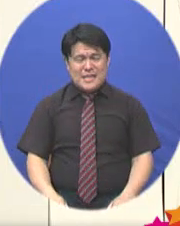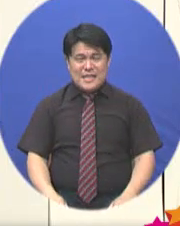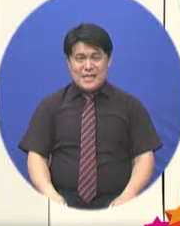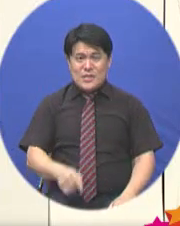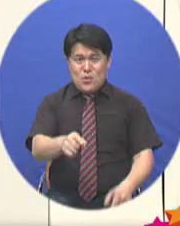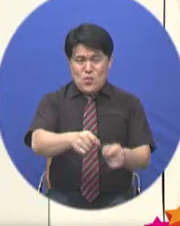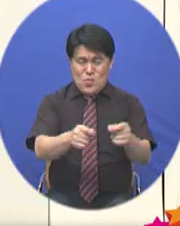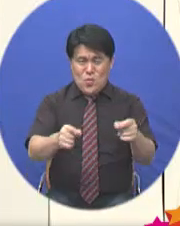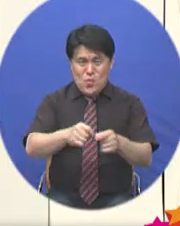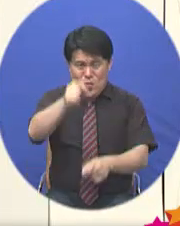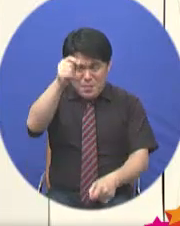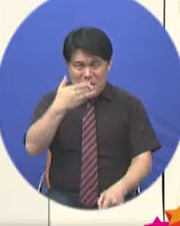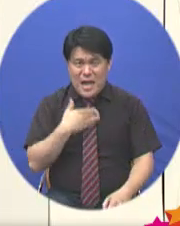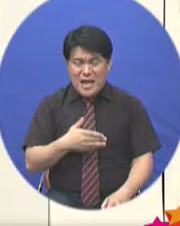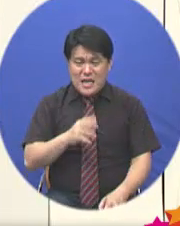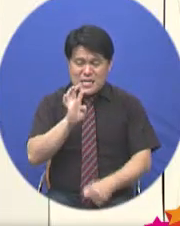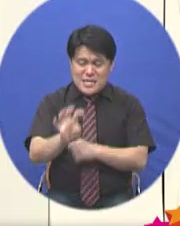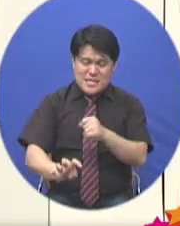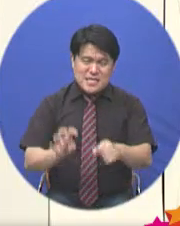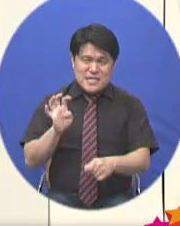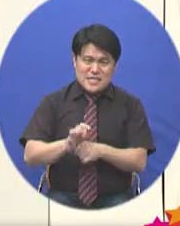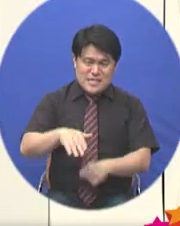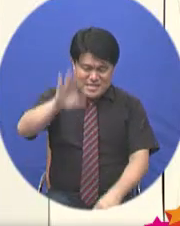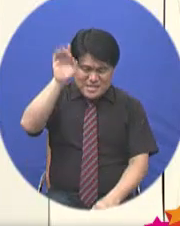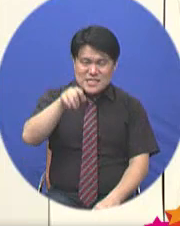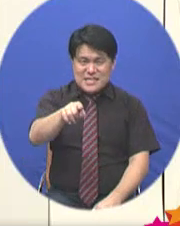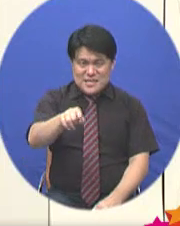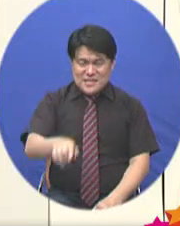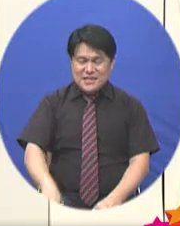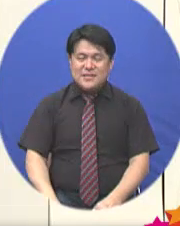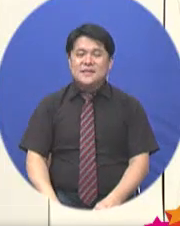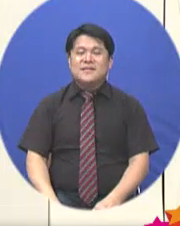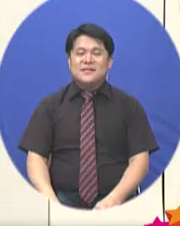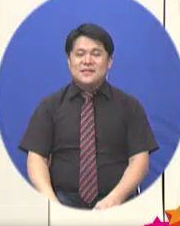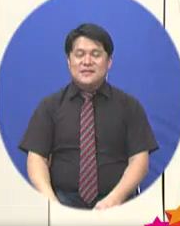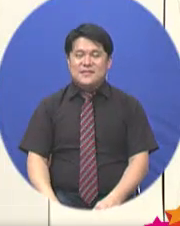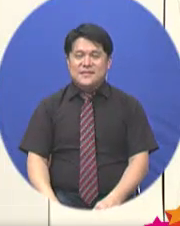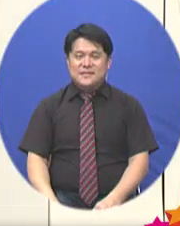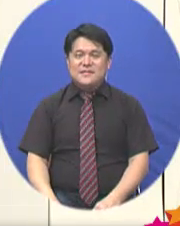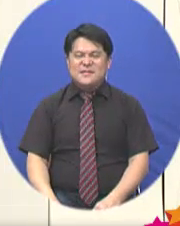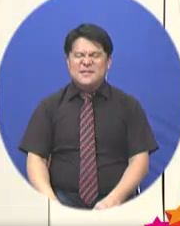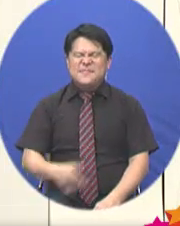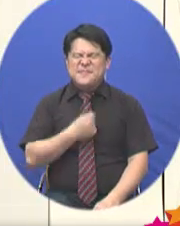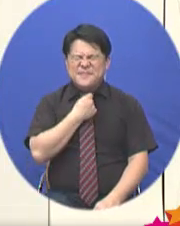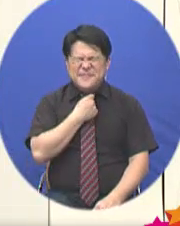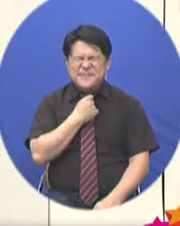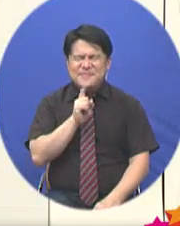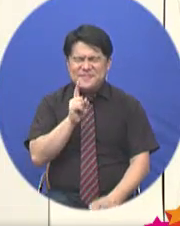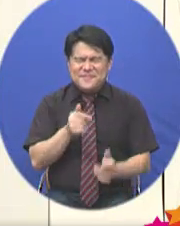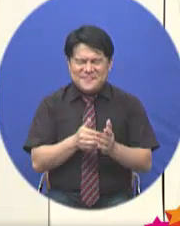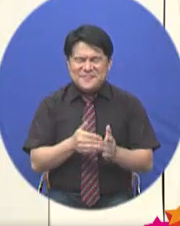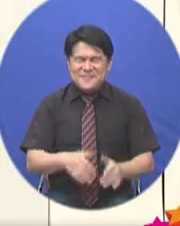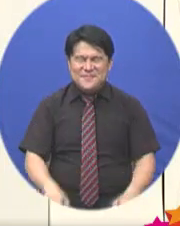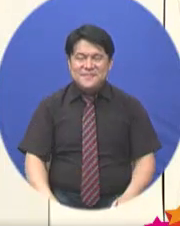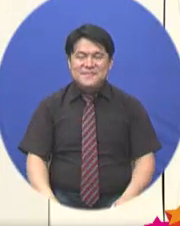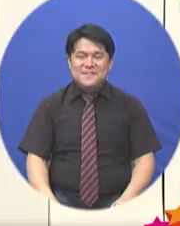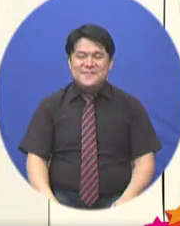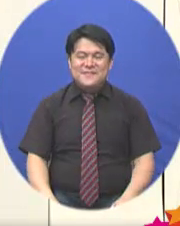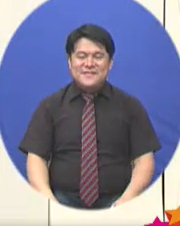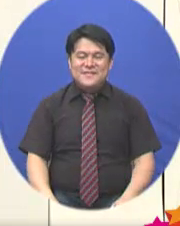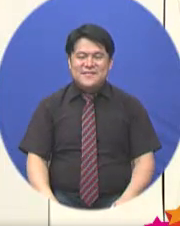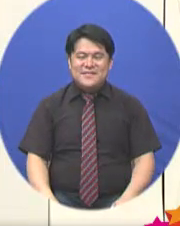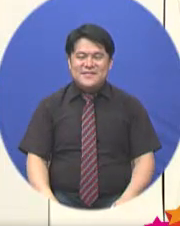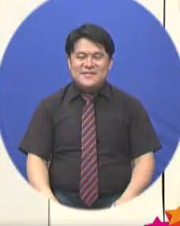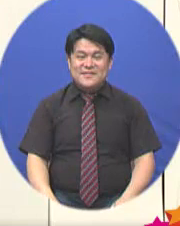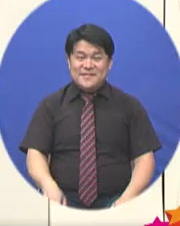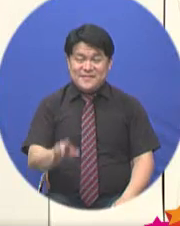몇 년 살기는 아직도 40년 이상 사시죠. 맞습니다. 그건 사람의 뿐이죠. 네. 아, 네. 아이고,